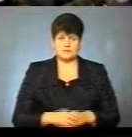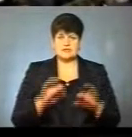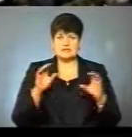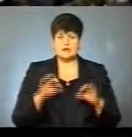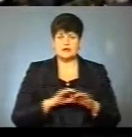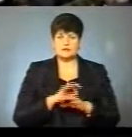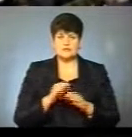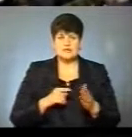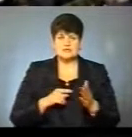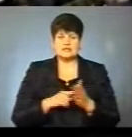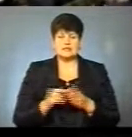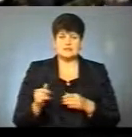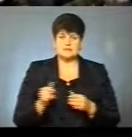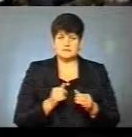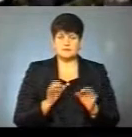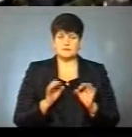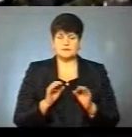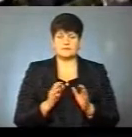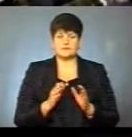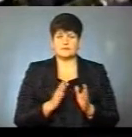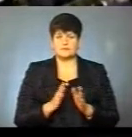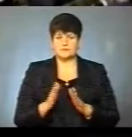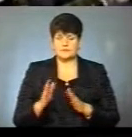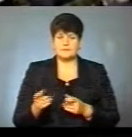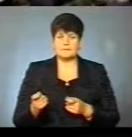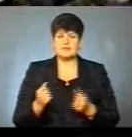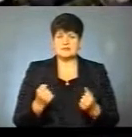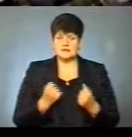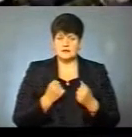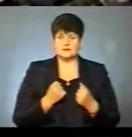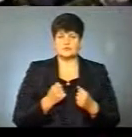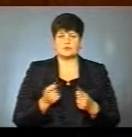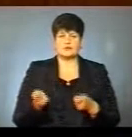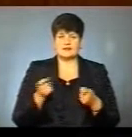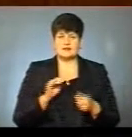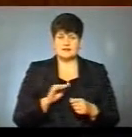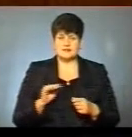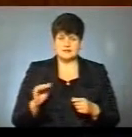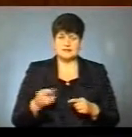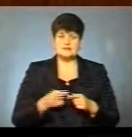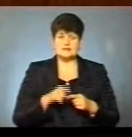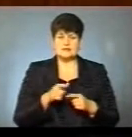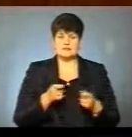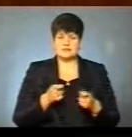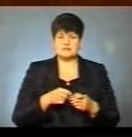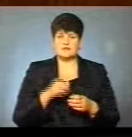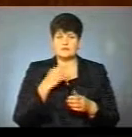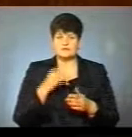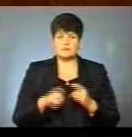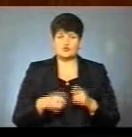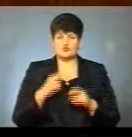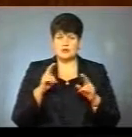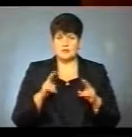Законопроект націлений на забезпечення належної безпеки перевезення дітей завдяки встановленню адміністративної відповідальності за порушення